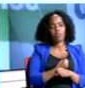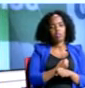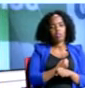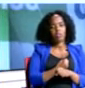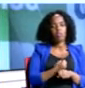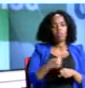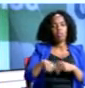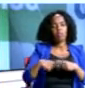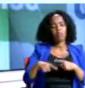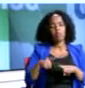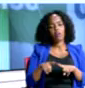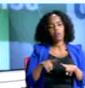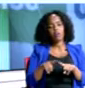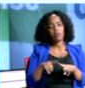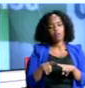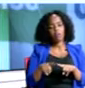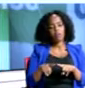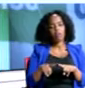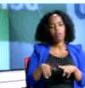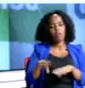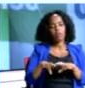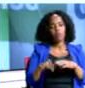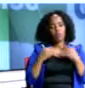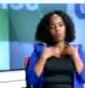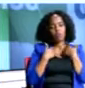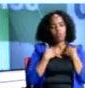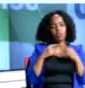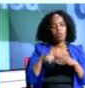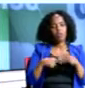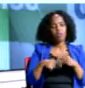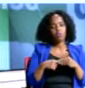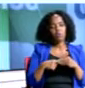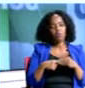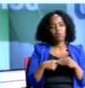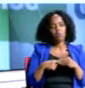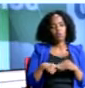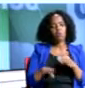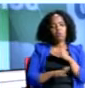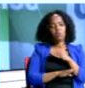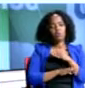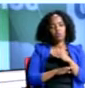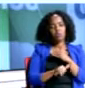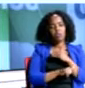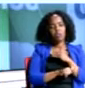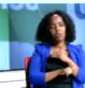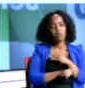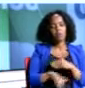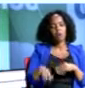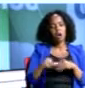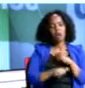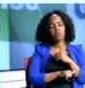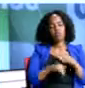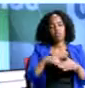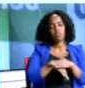dem segeregara gode akajiru nibe kama gerananno Mshofto adama gara nanno arsi kana. Kana